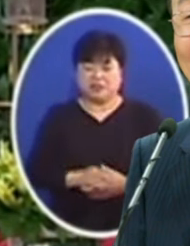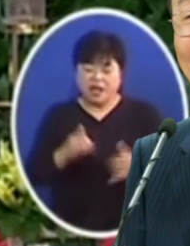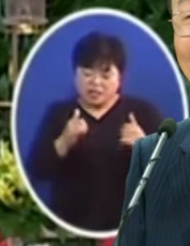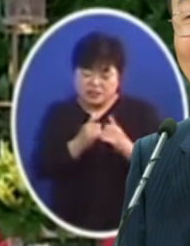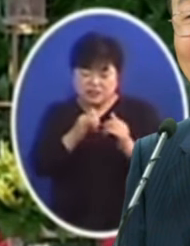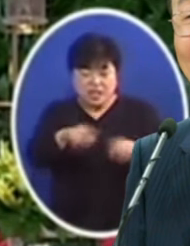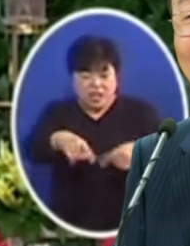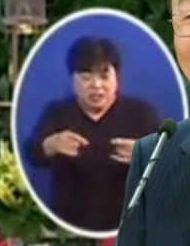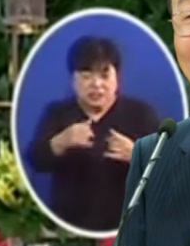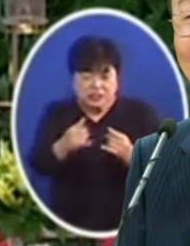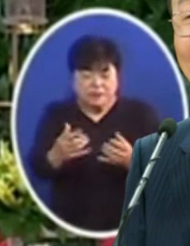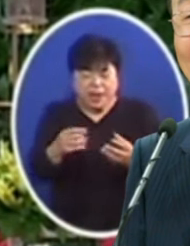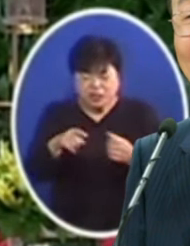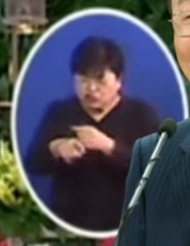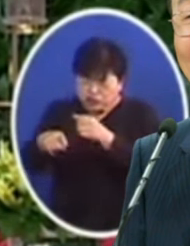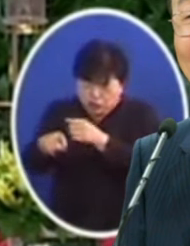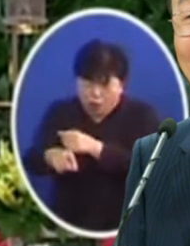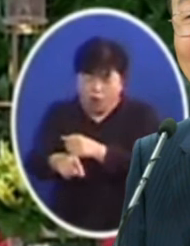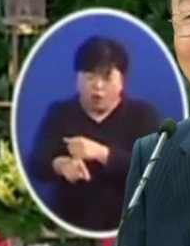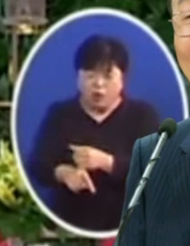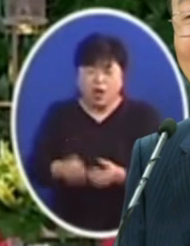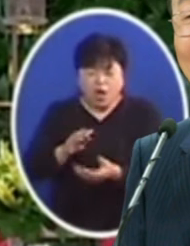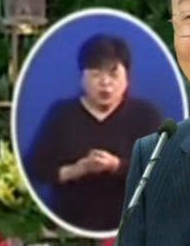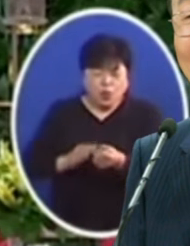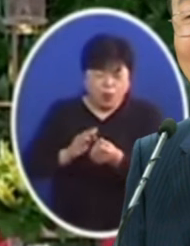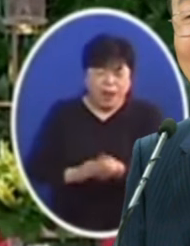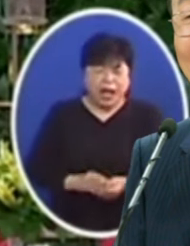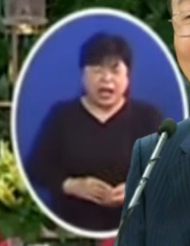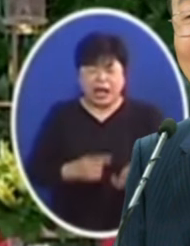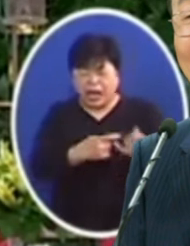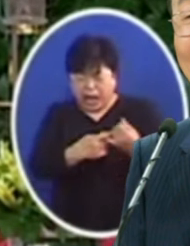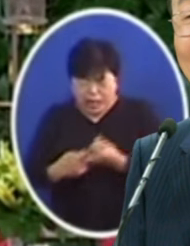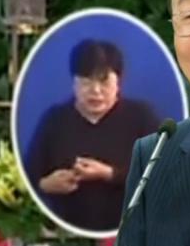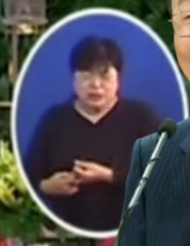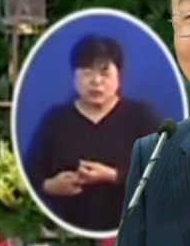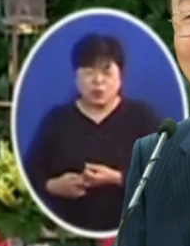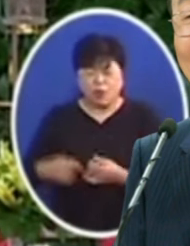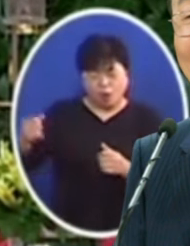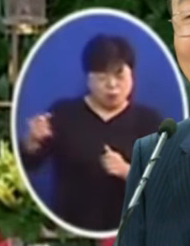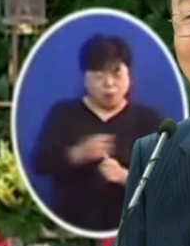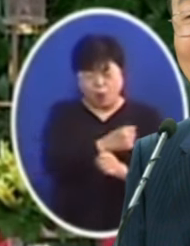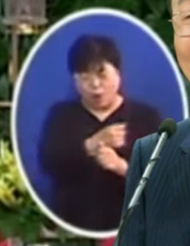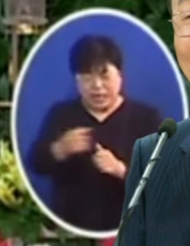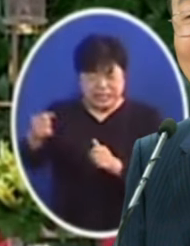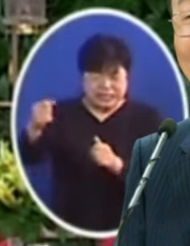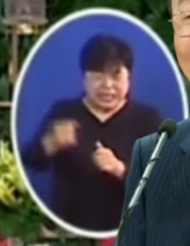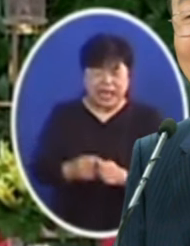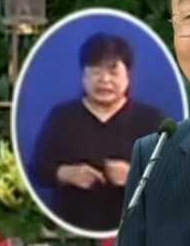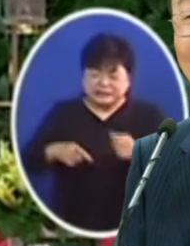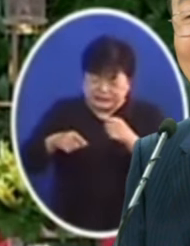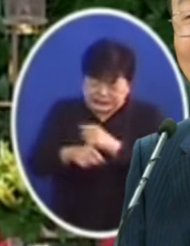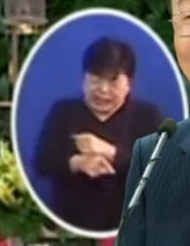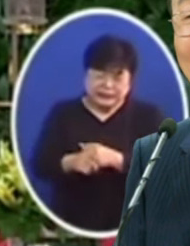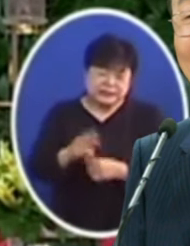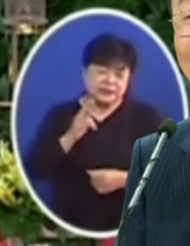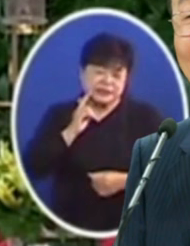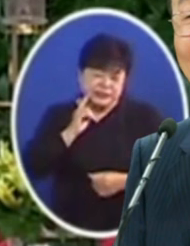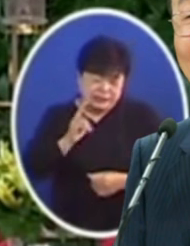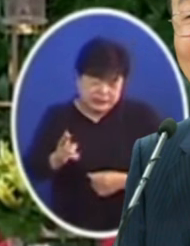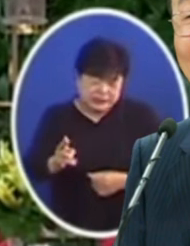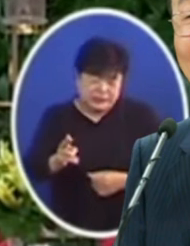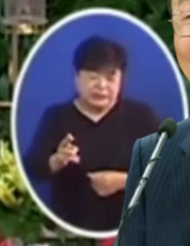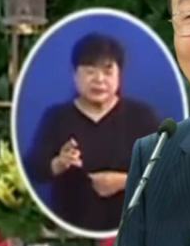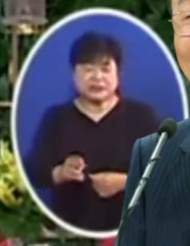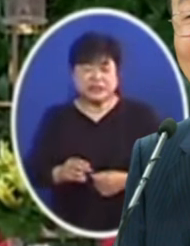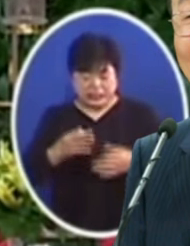전쟁터에 나가서 사람을 많이 죽이고 도박, 간통, 폭행, 살인자로 자신의 뜻대로 살았습니다. 그러나